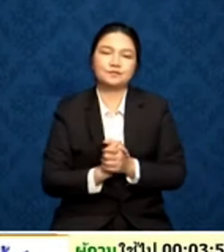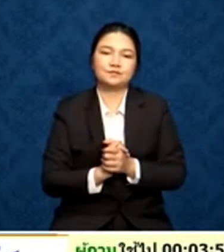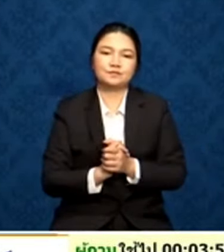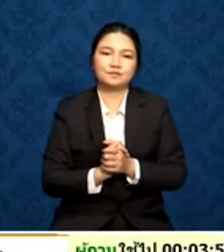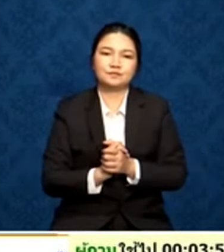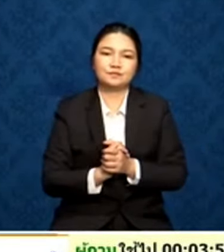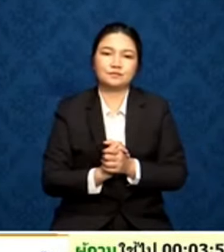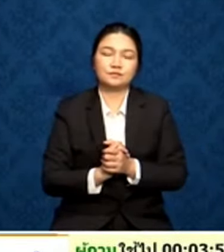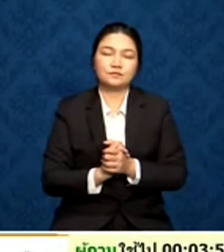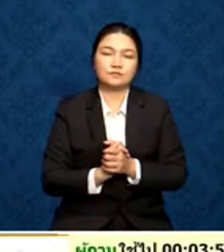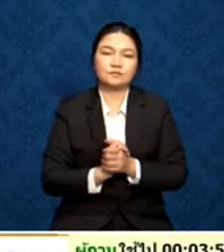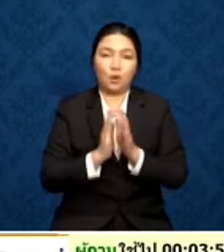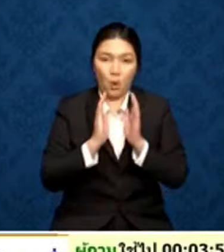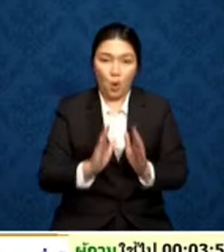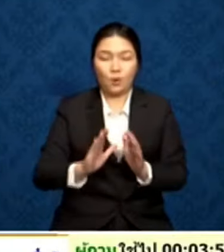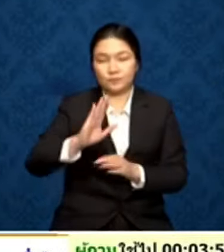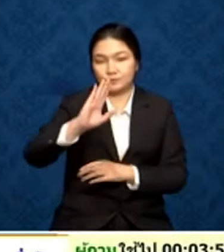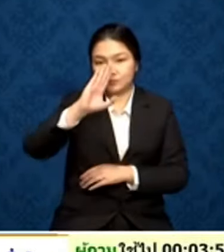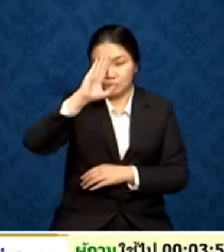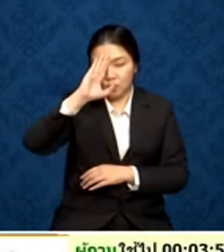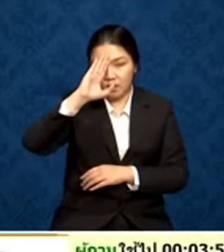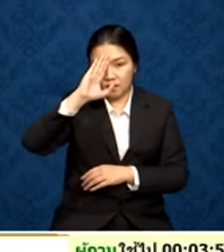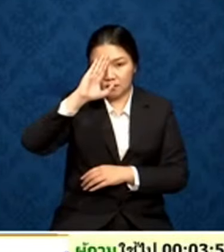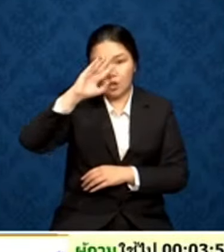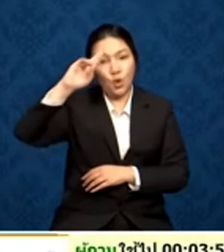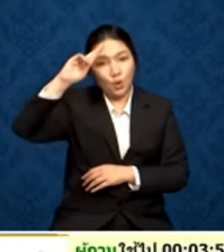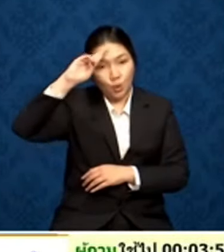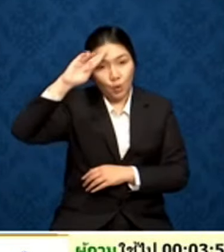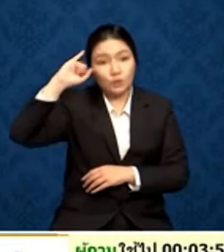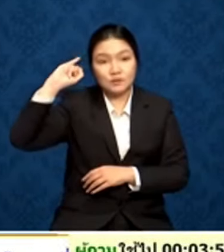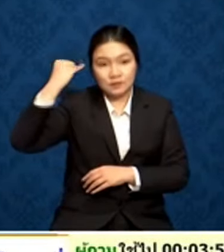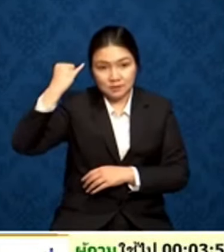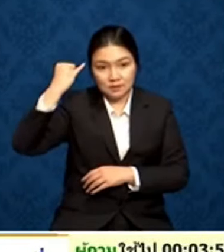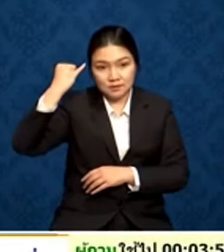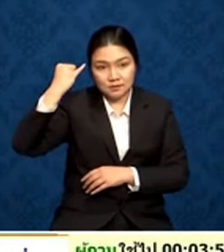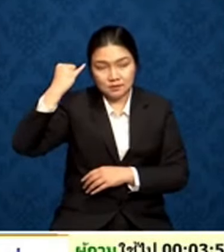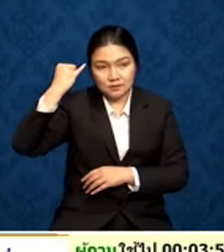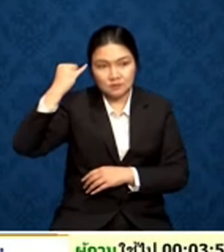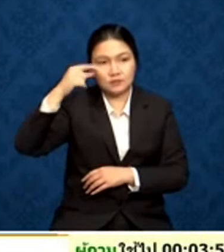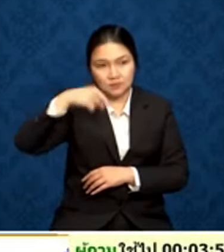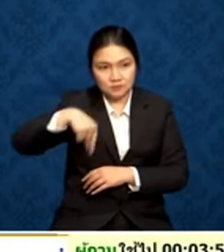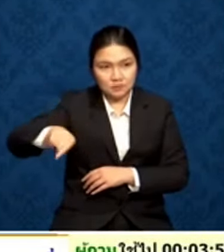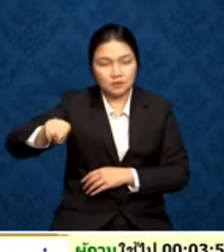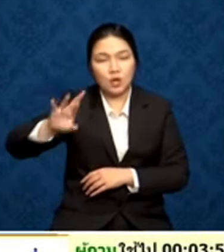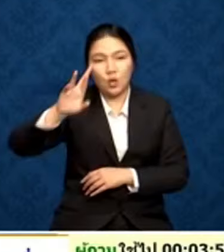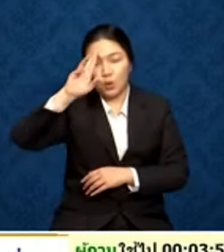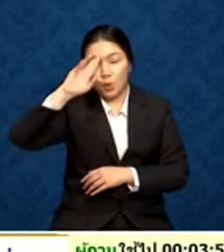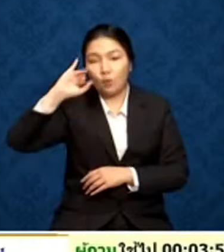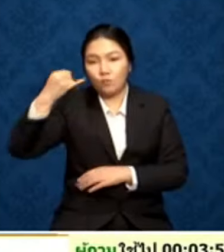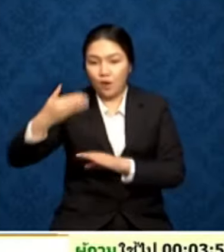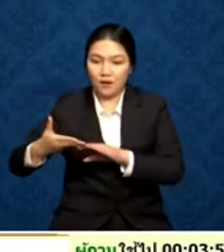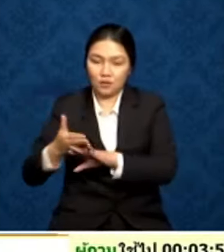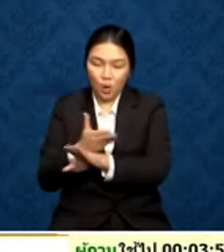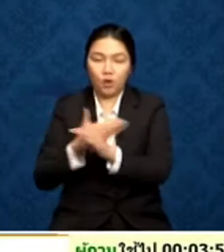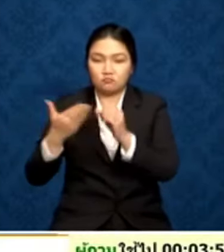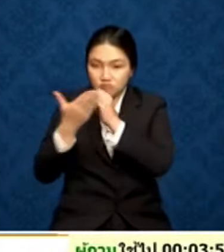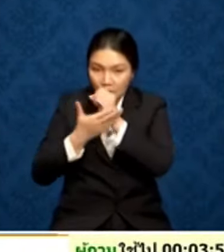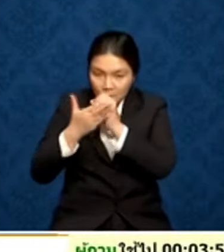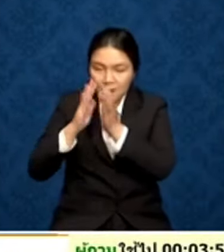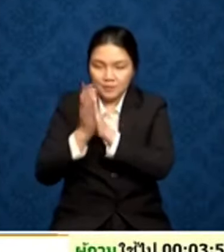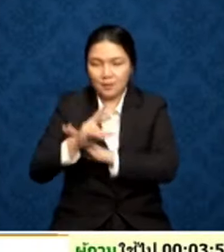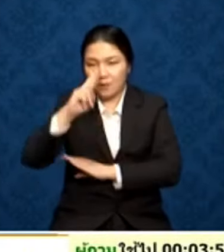ผู้ป่วยจิตเวชเนี่ยกับผู้ป่วยจิตเวชที่มาจากยาเสพติดเนี่ยมีความแตกต่